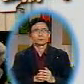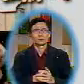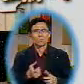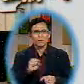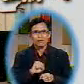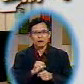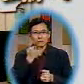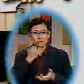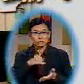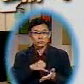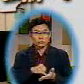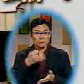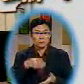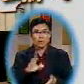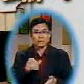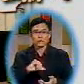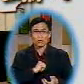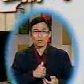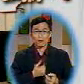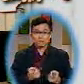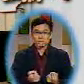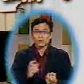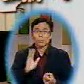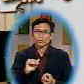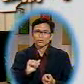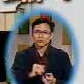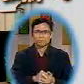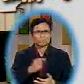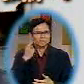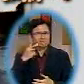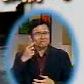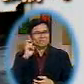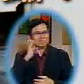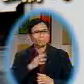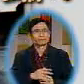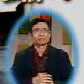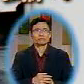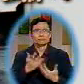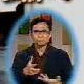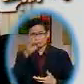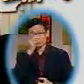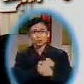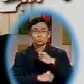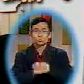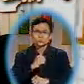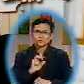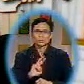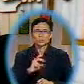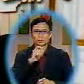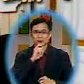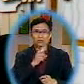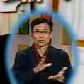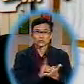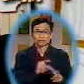惠之後，係咪真係對嗰個僱主造成呢個誘因呢？咁呢個大家要繼續研究。我哋勞工處咧，其實係一個所謂展能就業科